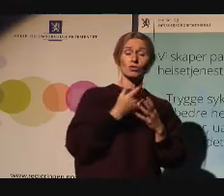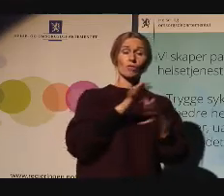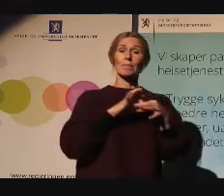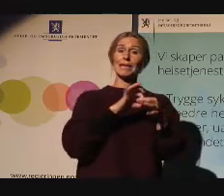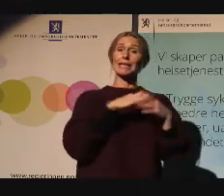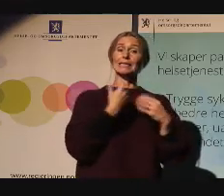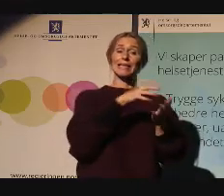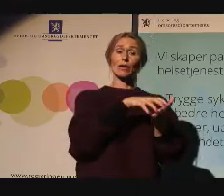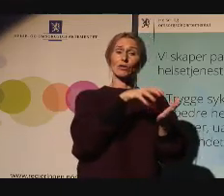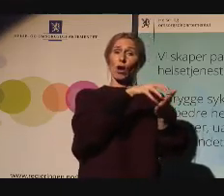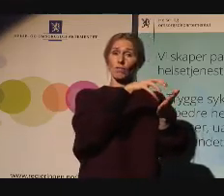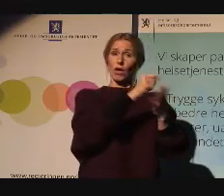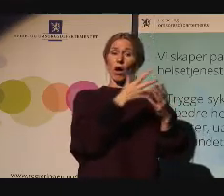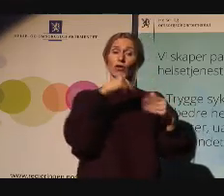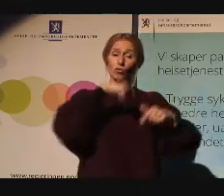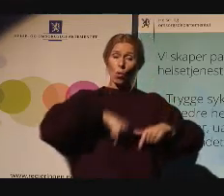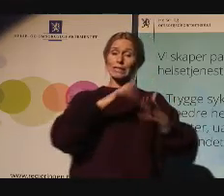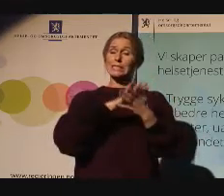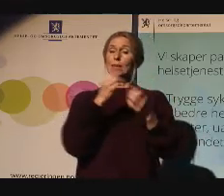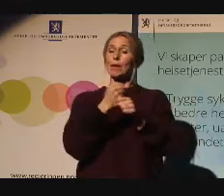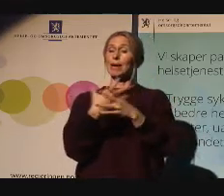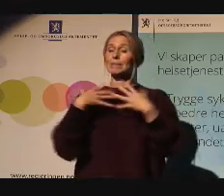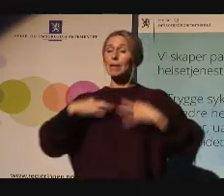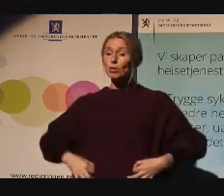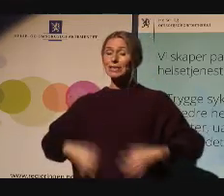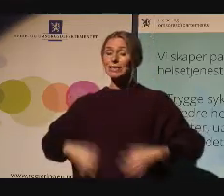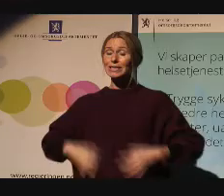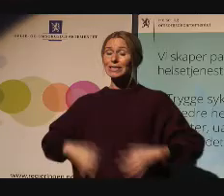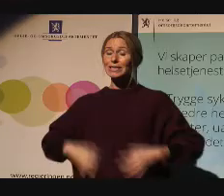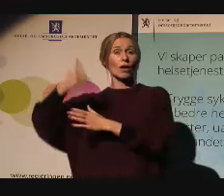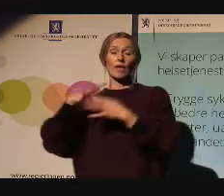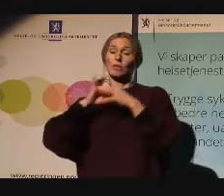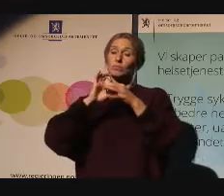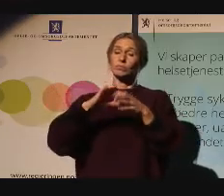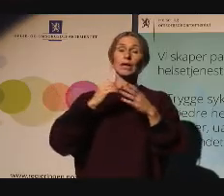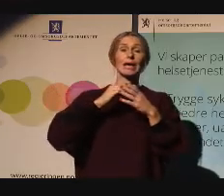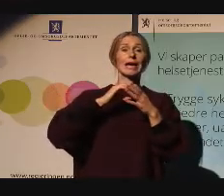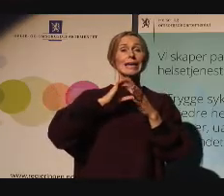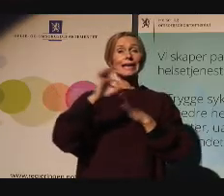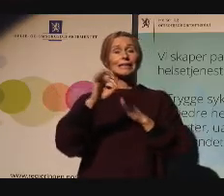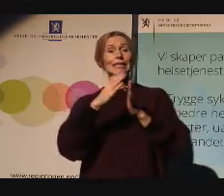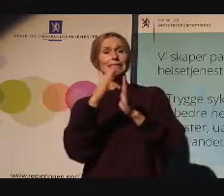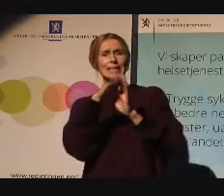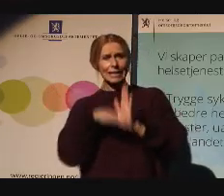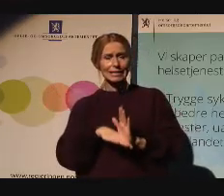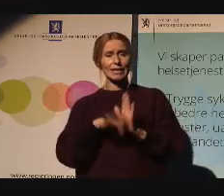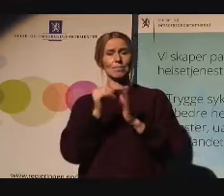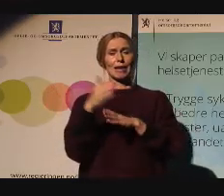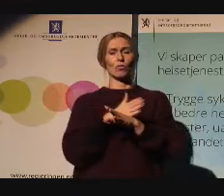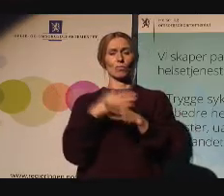et pågående samarbeid og med politidirektoratet om retningslinjer mellom politi og